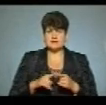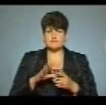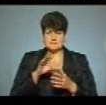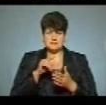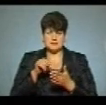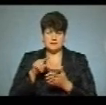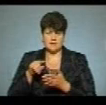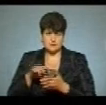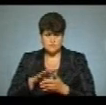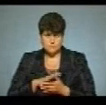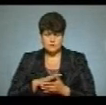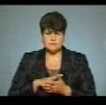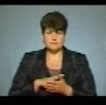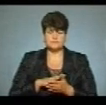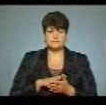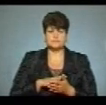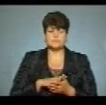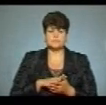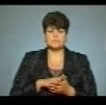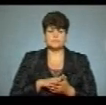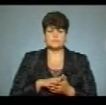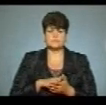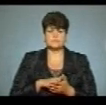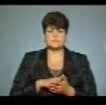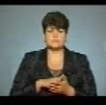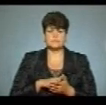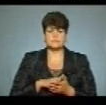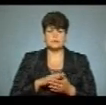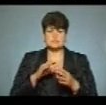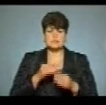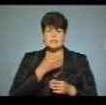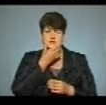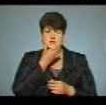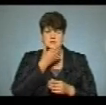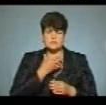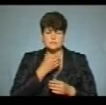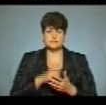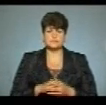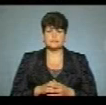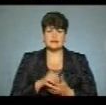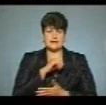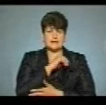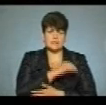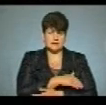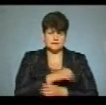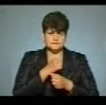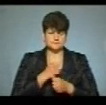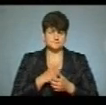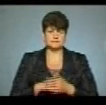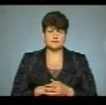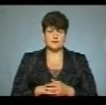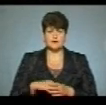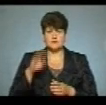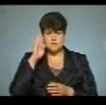знаком питання, осаднення нижньої щелепи і осаднення ліктів.